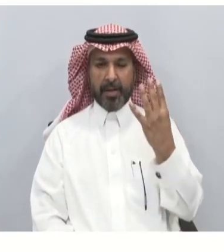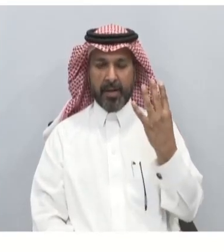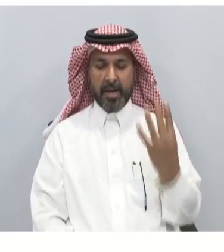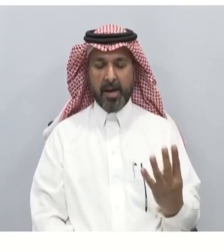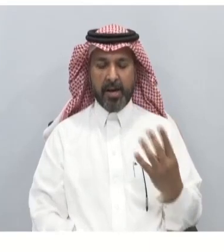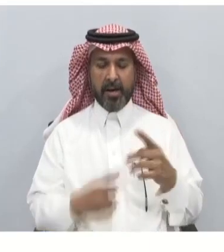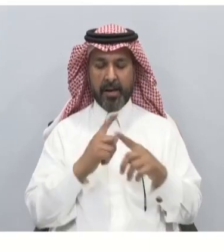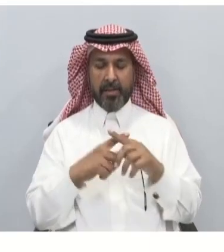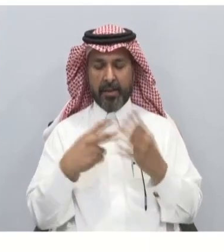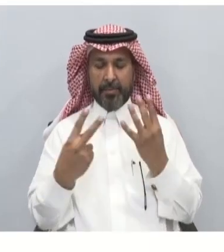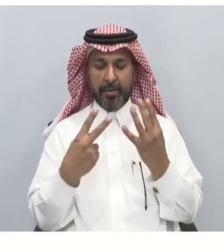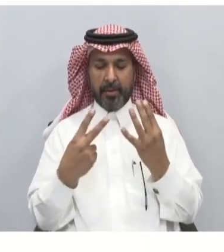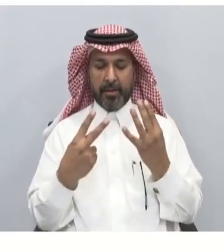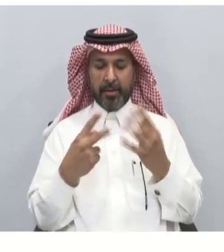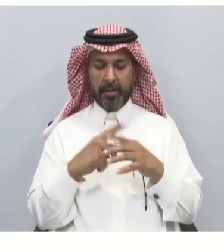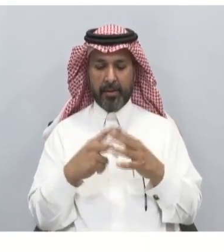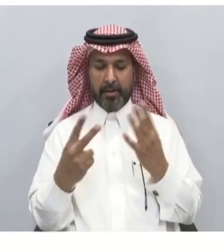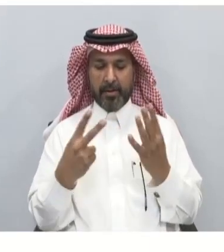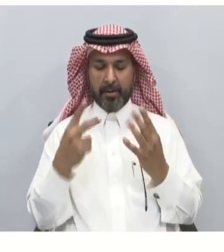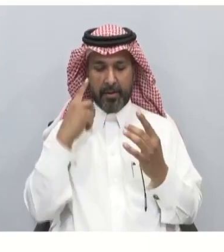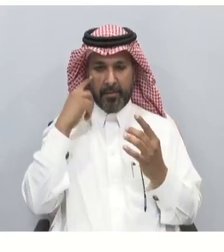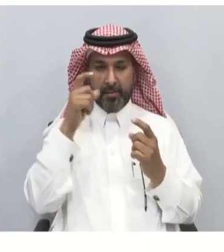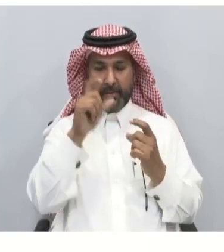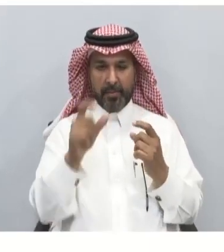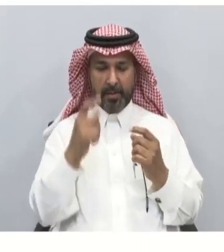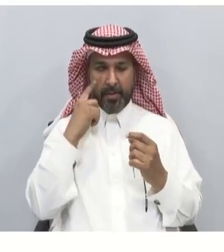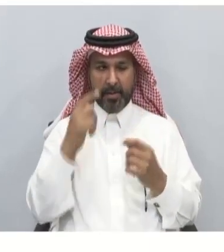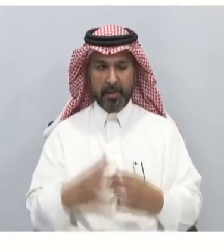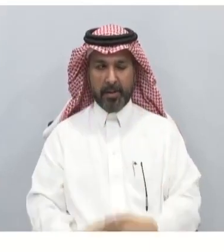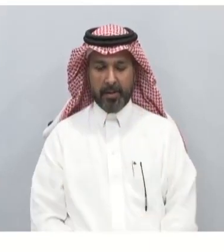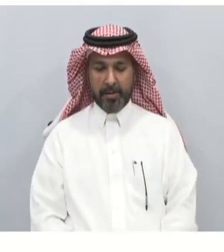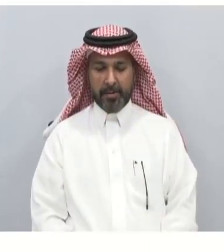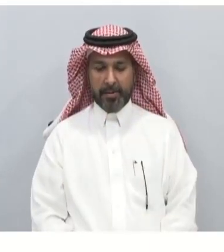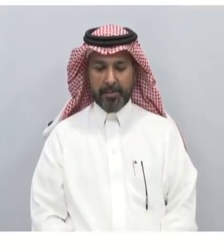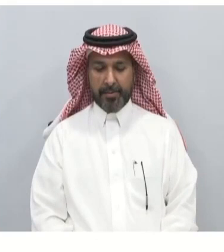نلاحظ هنا نتابع هنا المدخلة ثم نتابع هنا المخرجة،